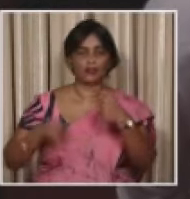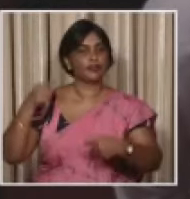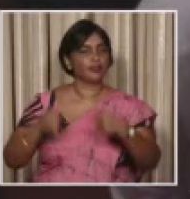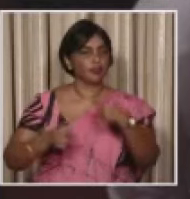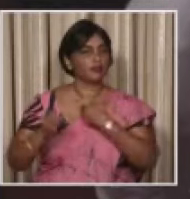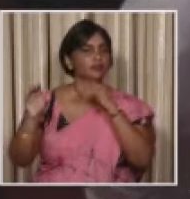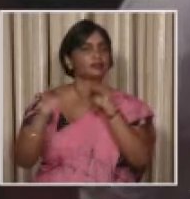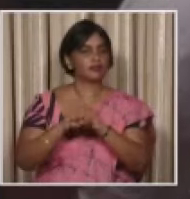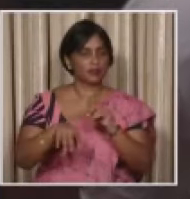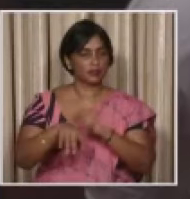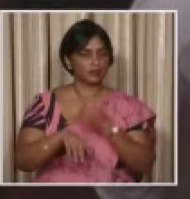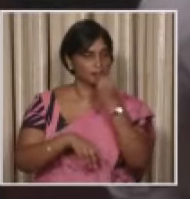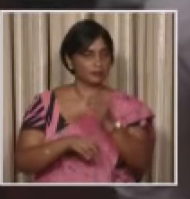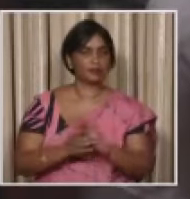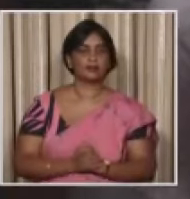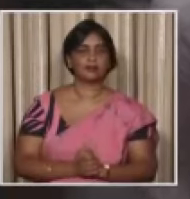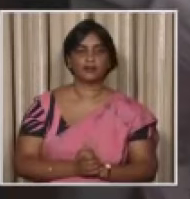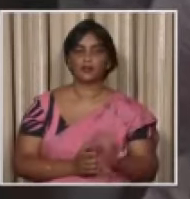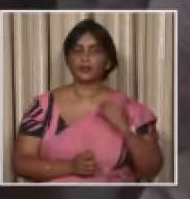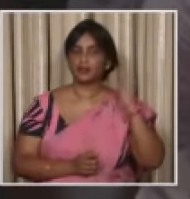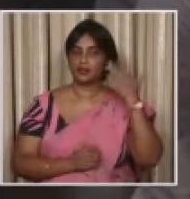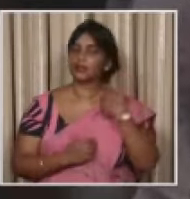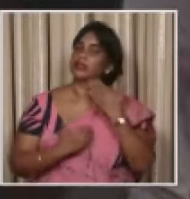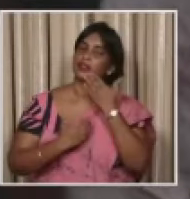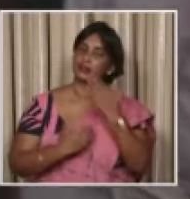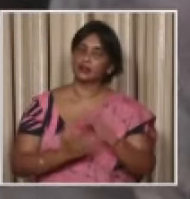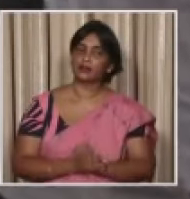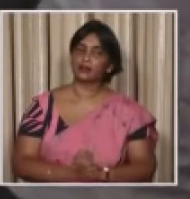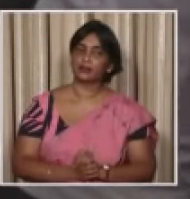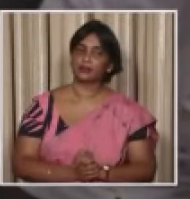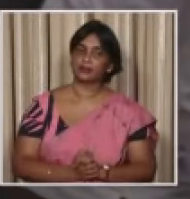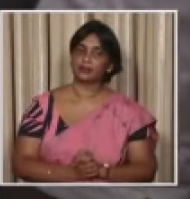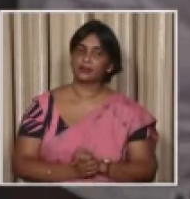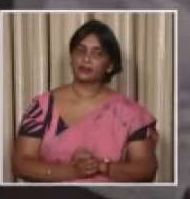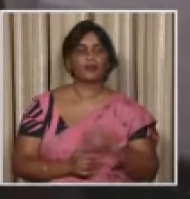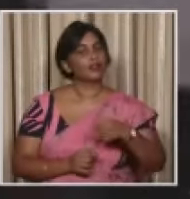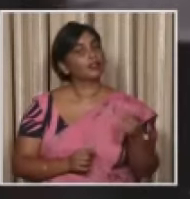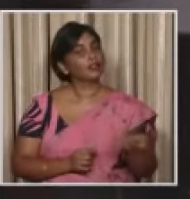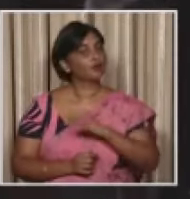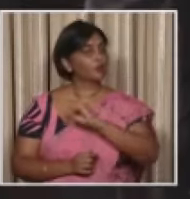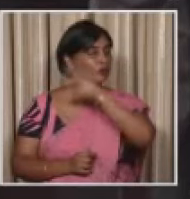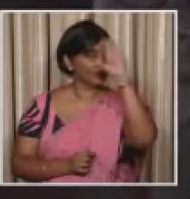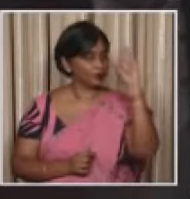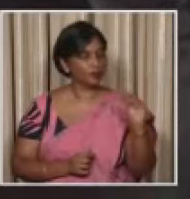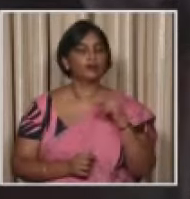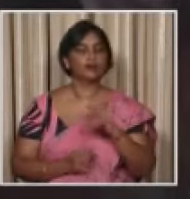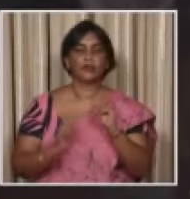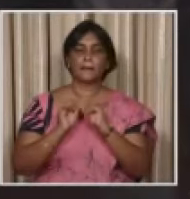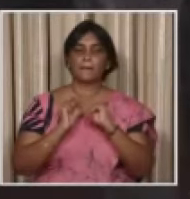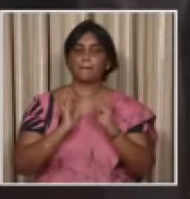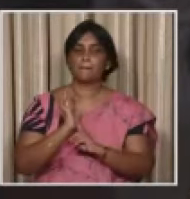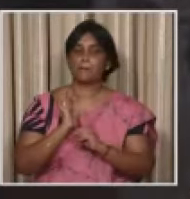සඳහා සහභාගී නිඩ සලස්වමින් විශේෂයෙන්ම මම ස්තුතිවන්ත වෙනවා අද දවසේ උදේ ඉඳලා මේ පනත